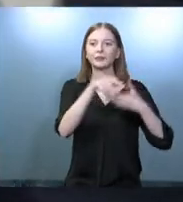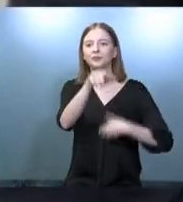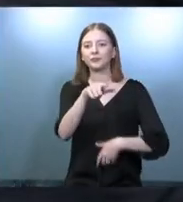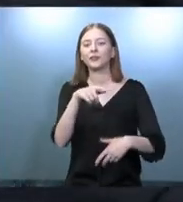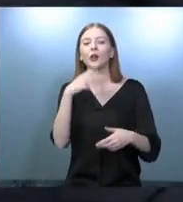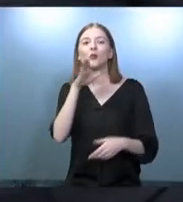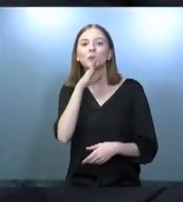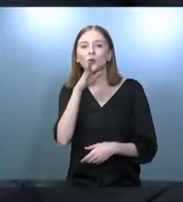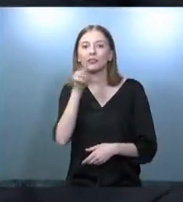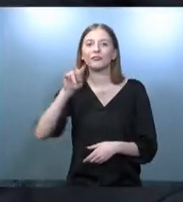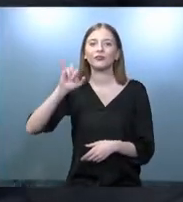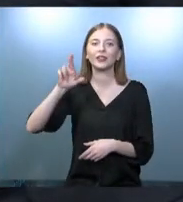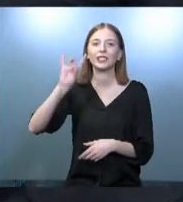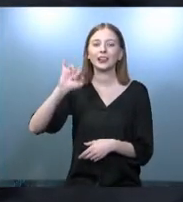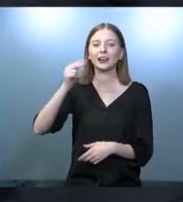Virginė Baltraitinė,